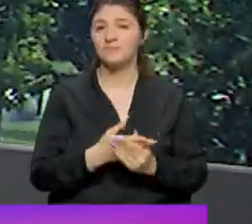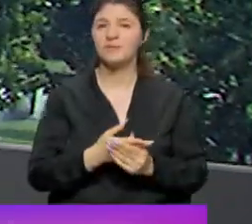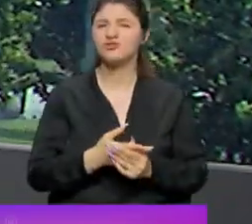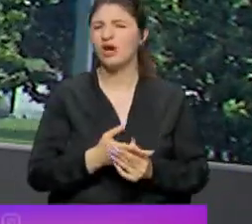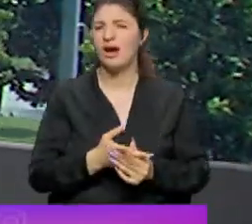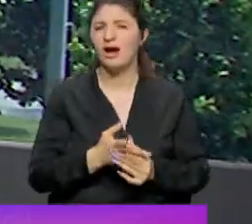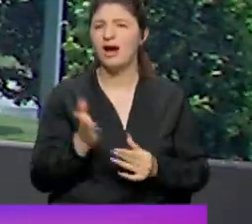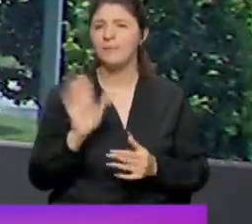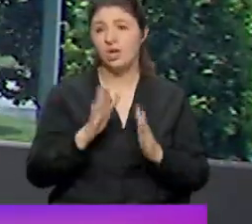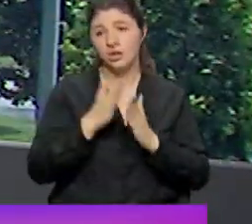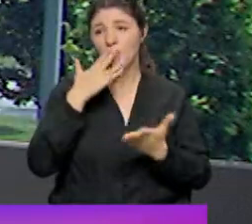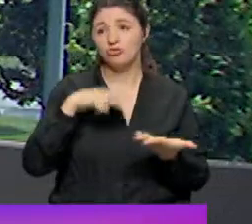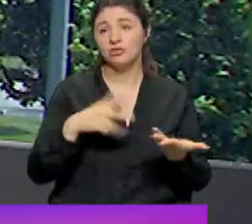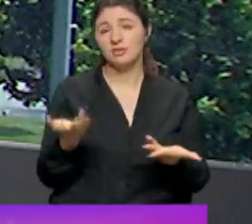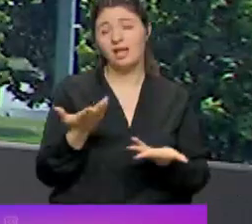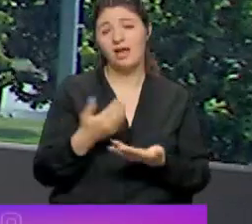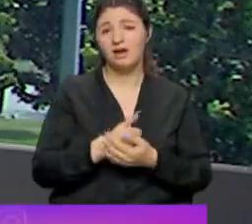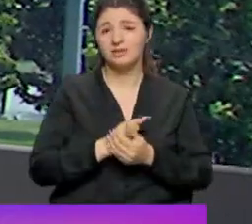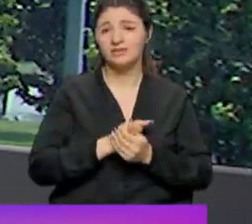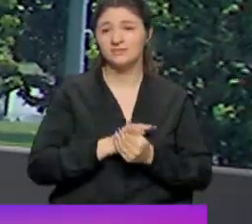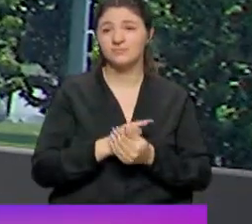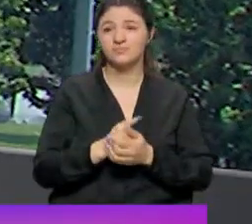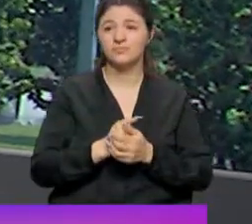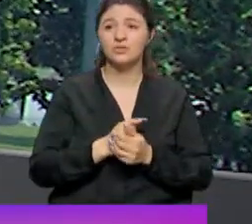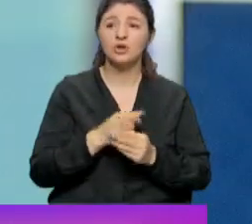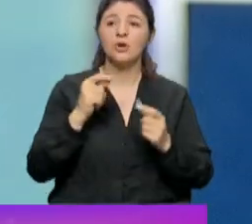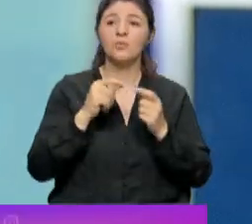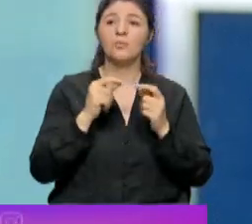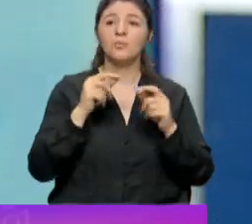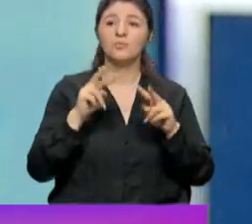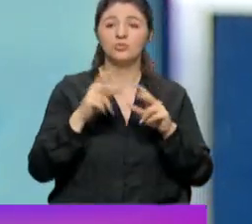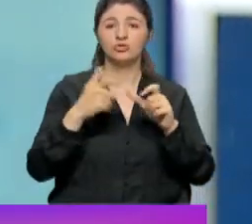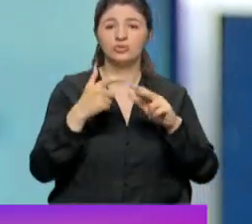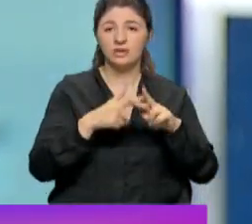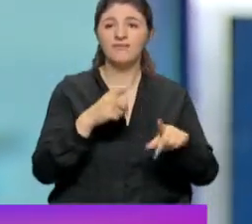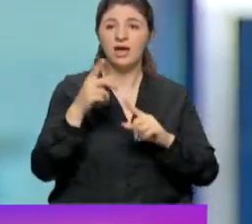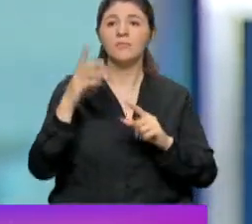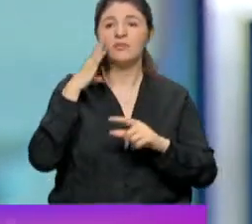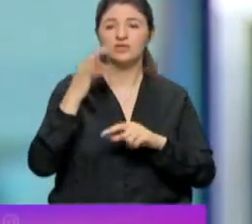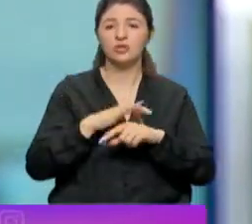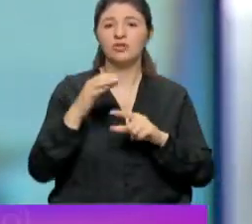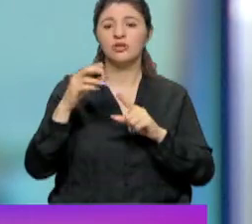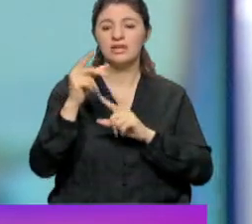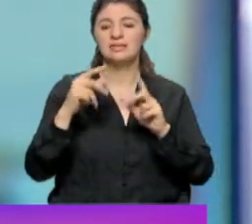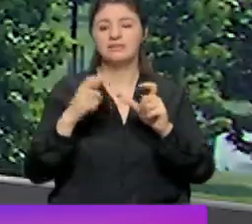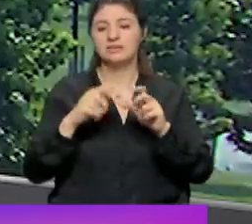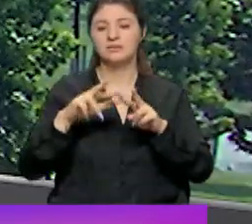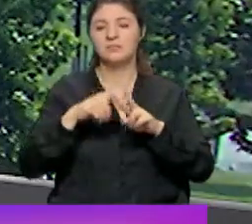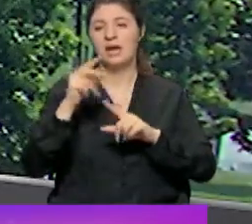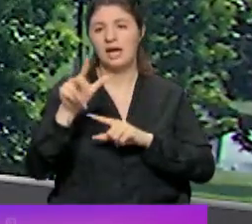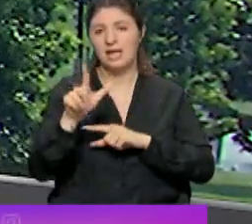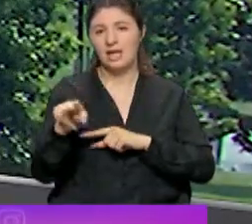Başka kitap okuyacağız Mesela bu sağ kocaman ve Prof Dr İsmail Hakkı Eraslan